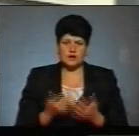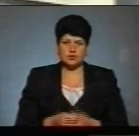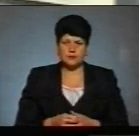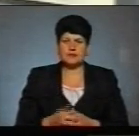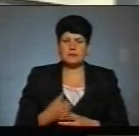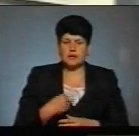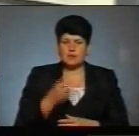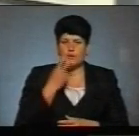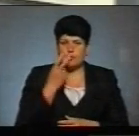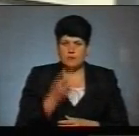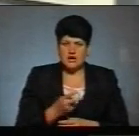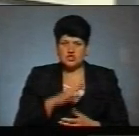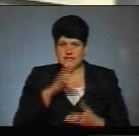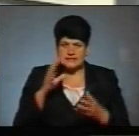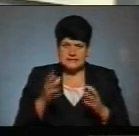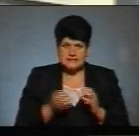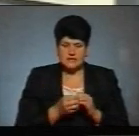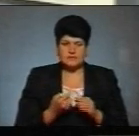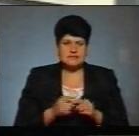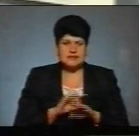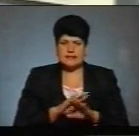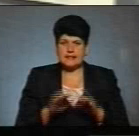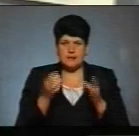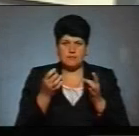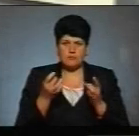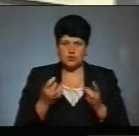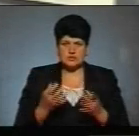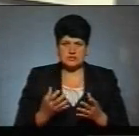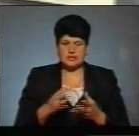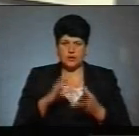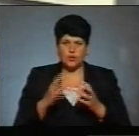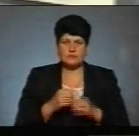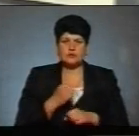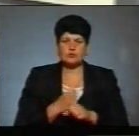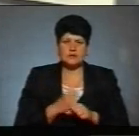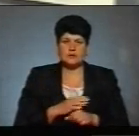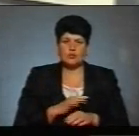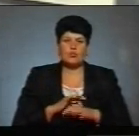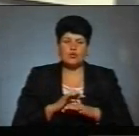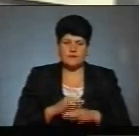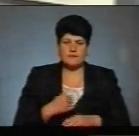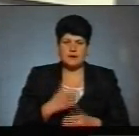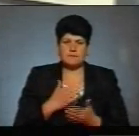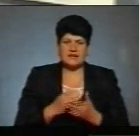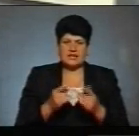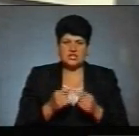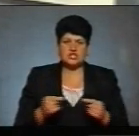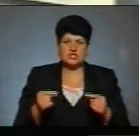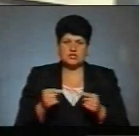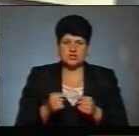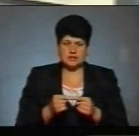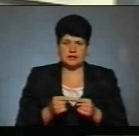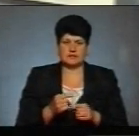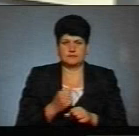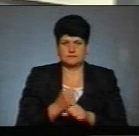Ми побачили, загалом це такий дуже непростий комплекс робіт, який був проведений. Ми мали чіткі алгоритми дій на